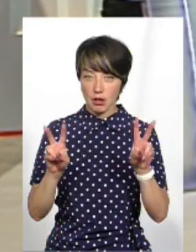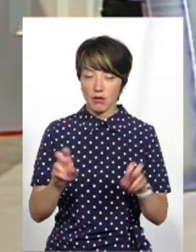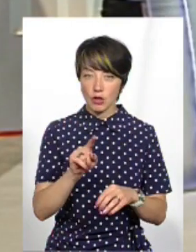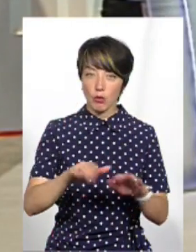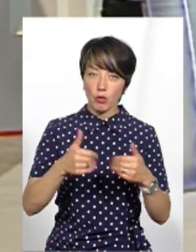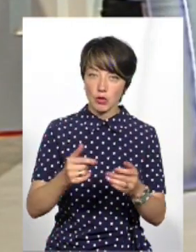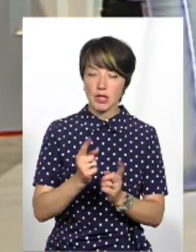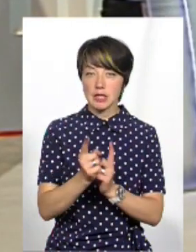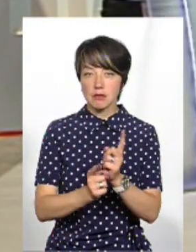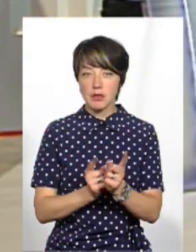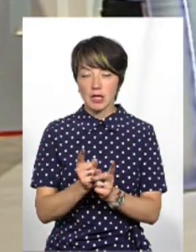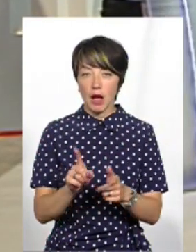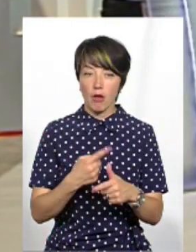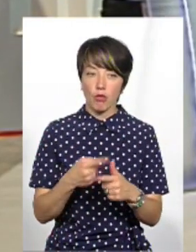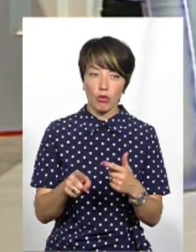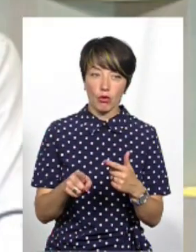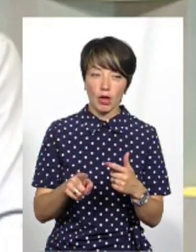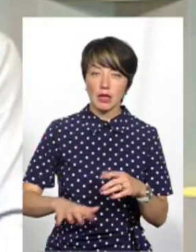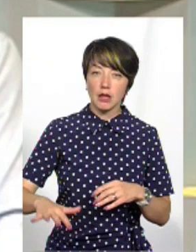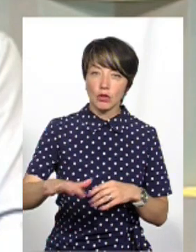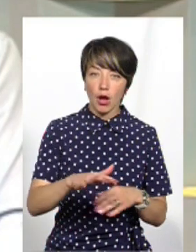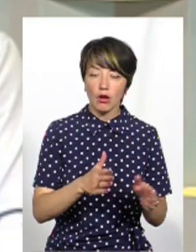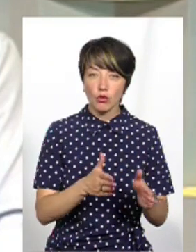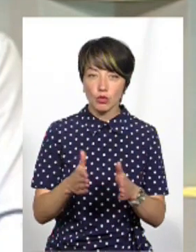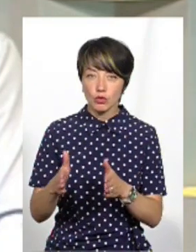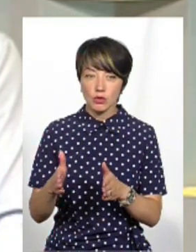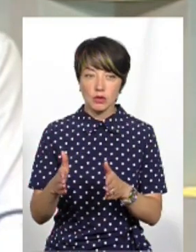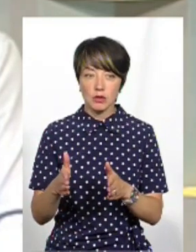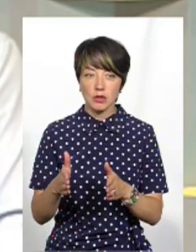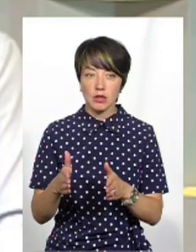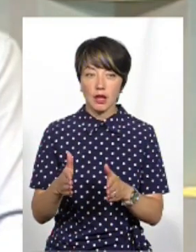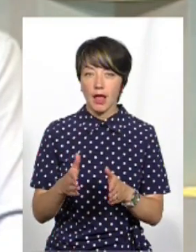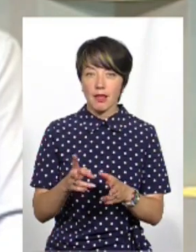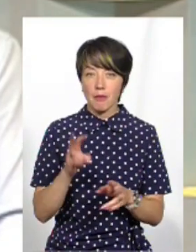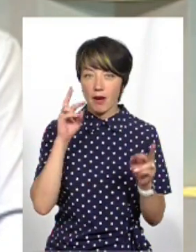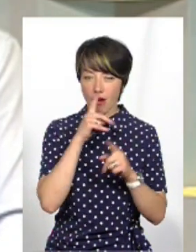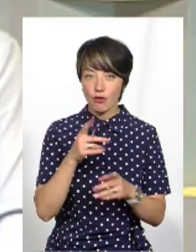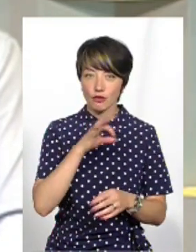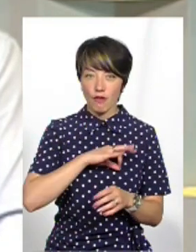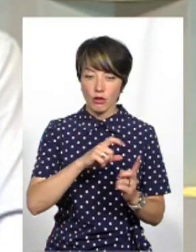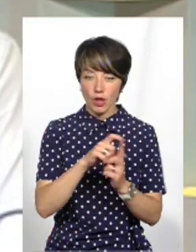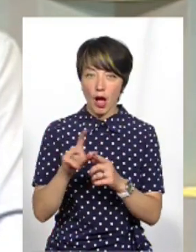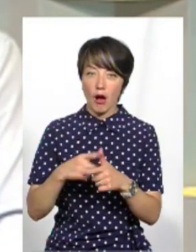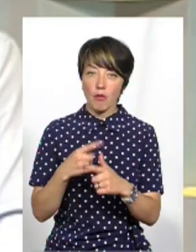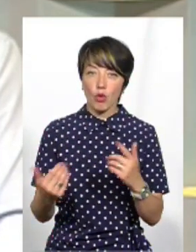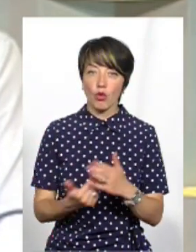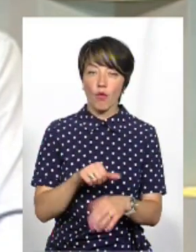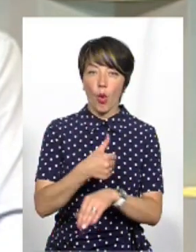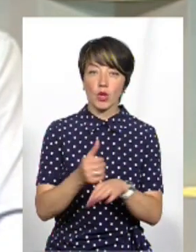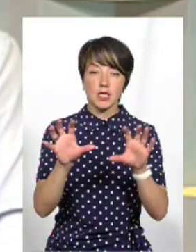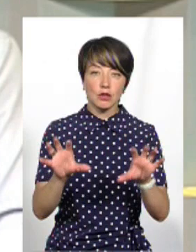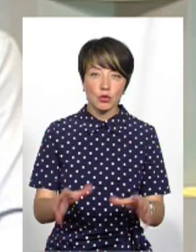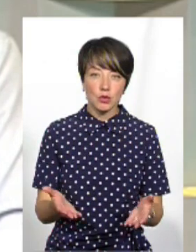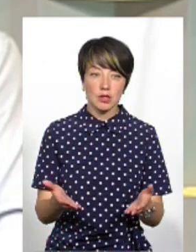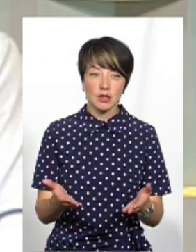Тобто вони пропонують там зміну або територіального устрою, не дуже коректно вживаючи це поняття, або говорять про нову конституцію, знову